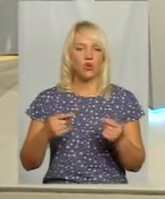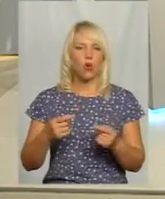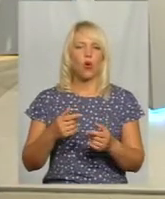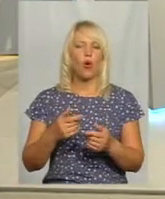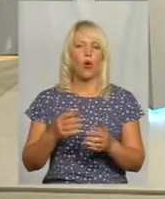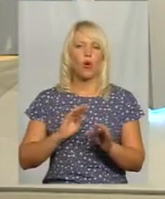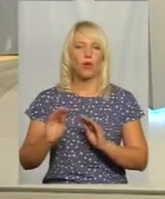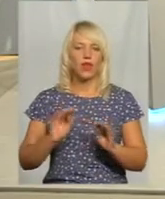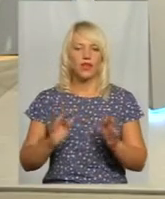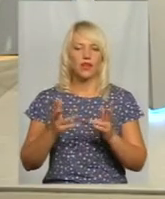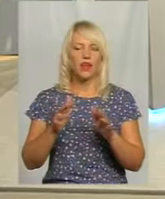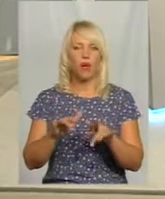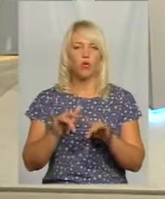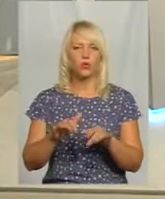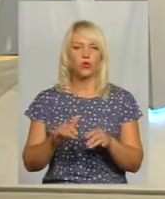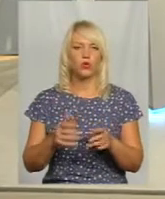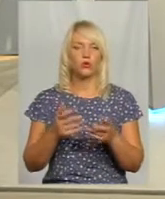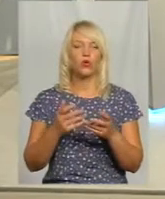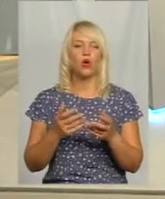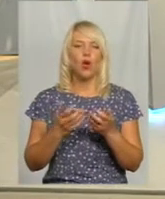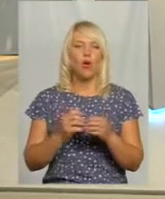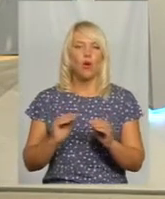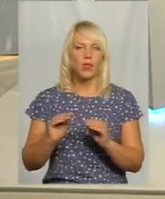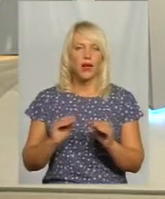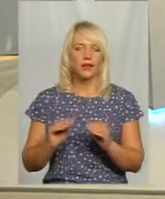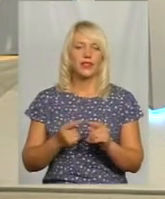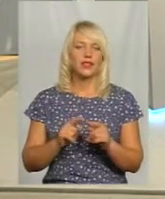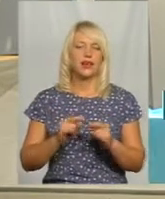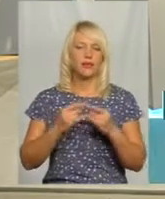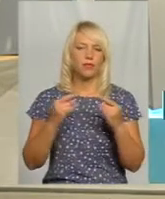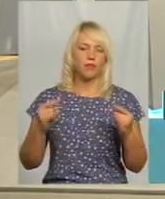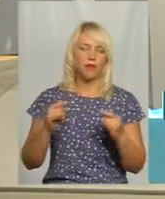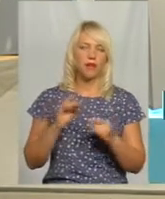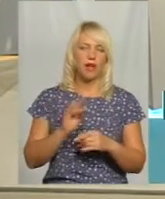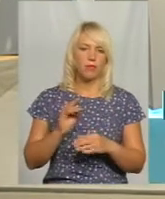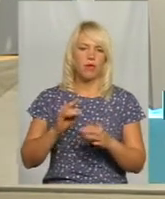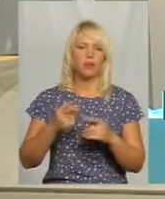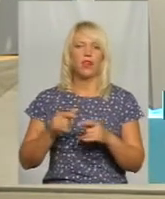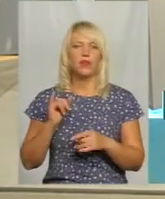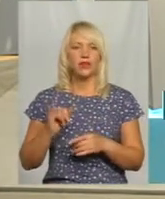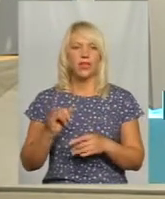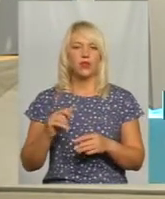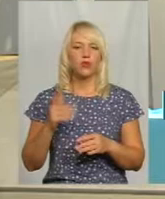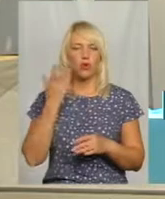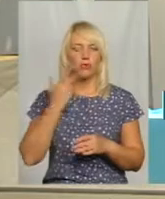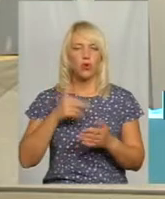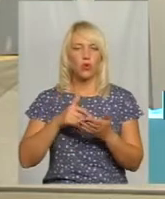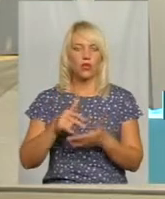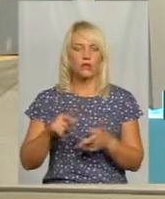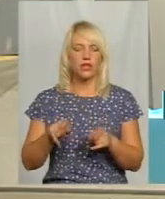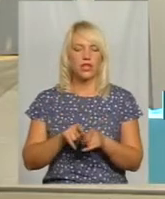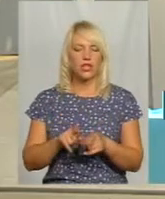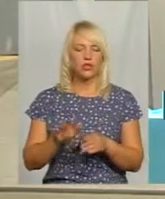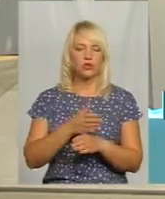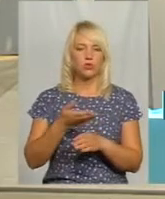також меблів, особливо парт, стільців для наших першокласників. Коли ж проводився ось такий розподіл